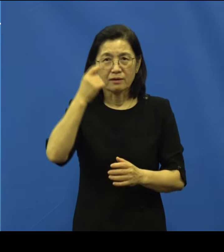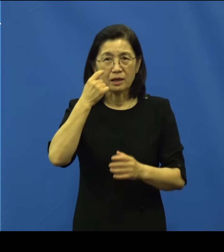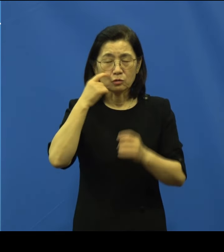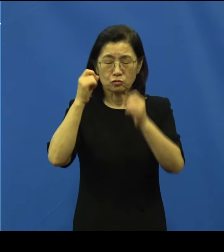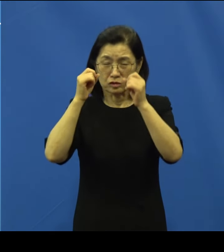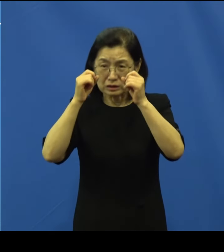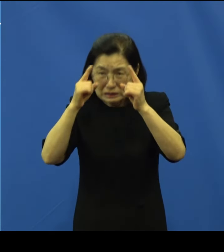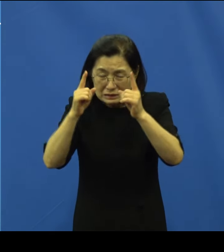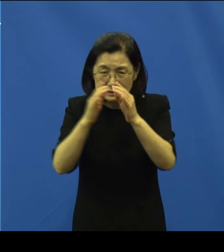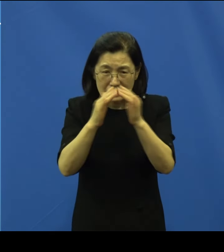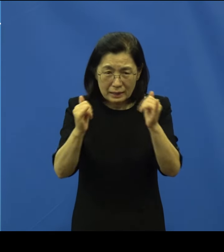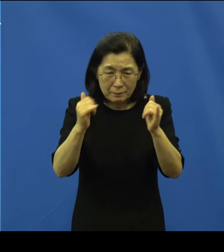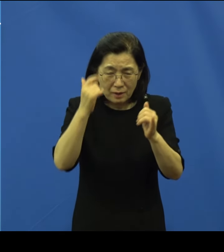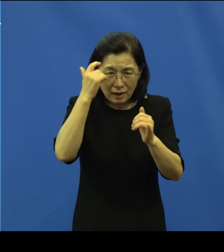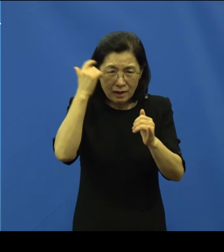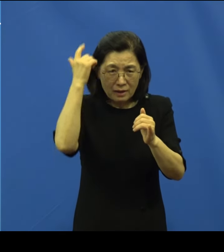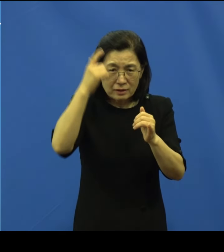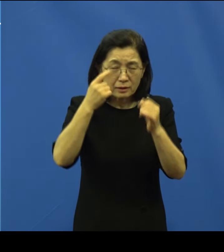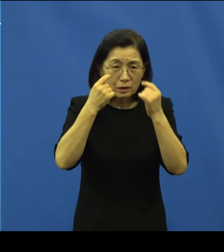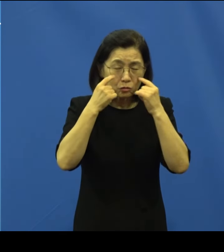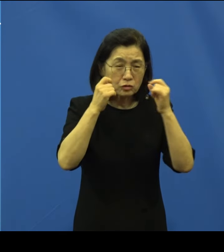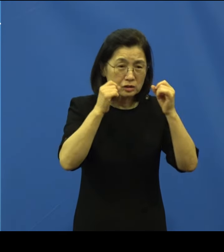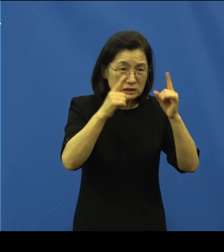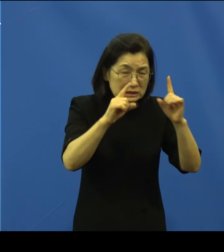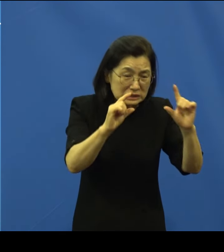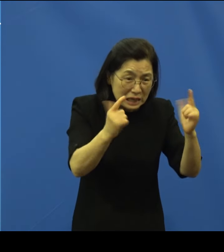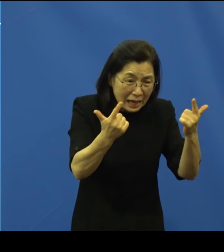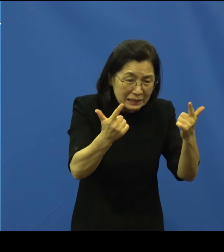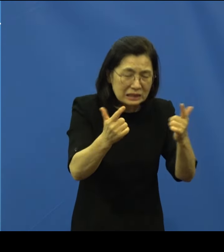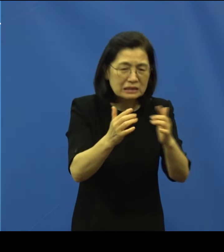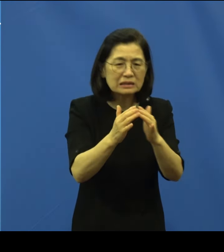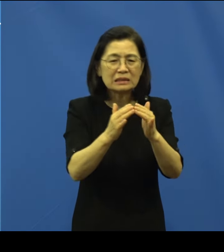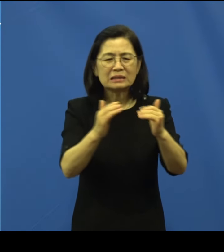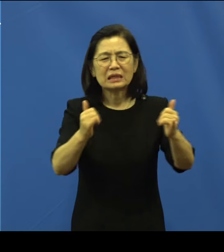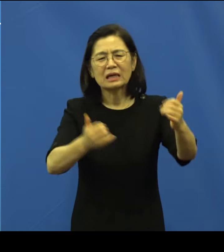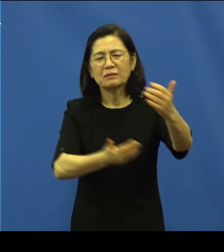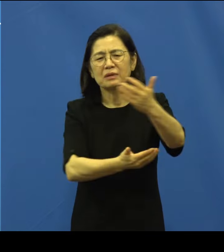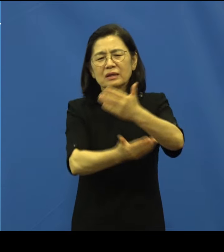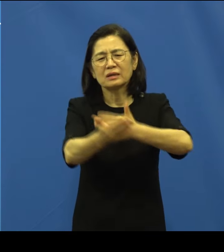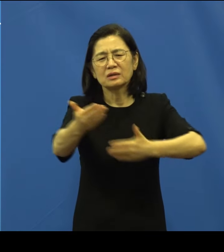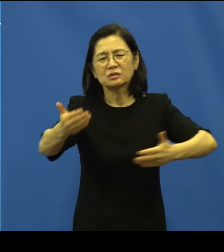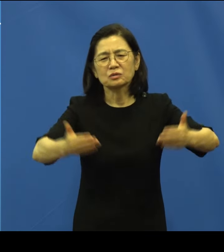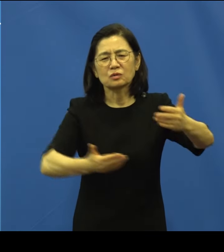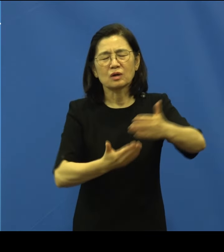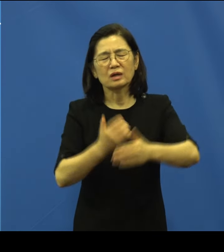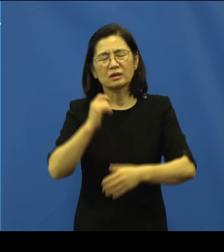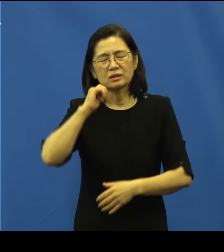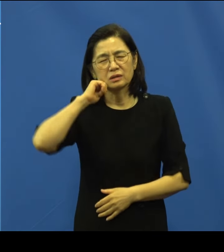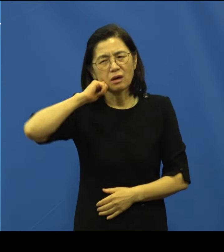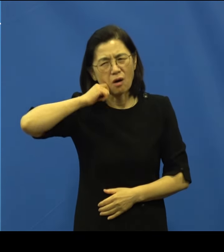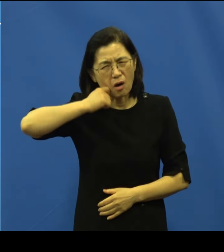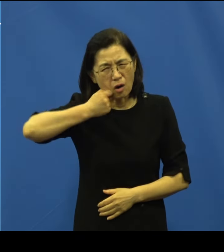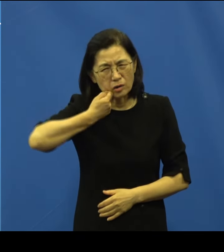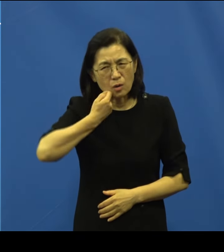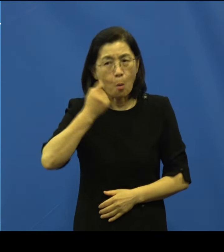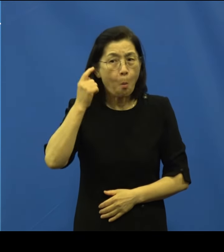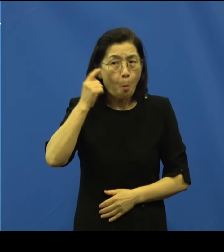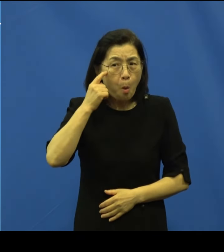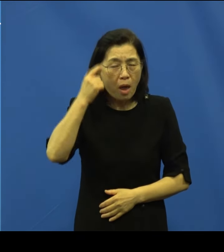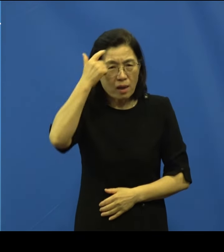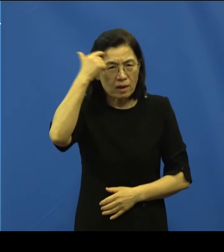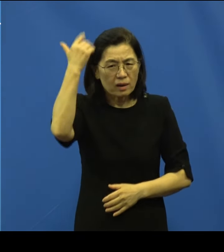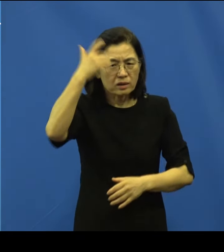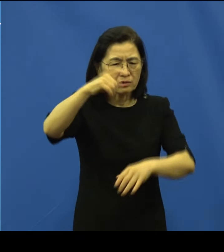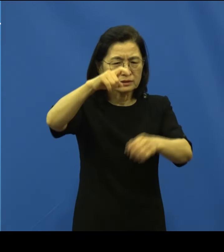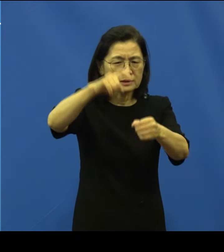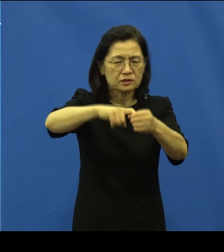이건 커뮤니케이션의 문제가 아니에요. 소통의 기술이 아니에요. 더 근본적인 거, 영적인 문제입니다. 여러분, 예수